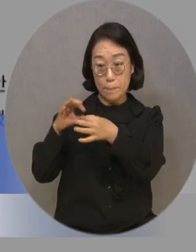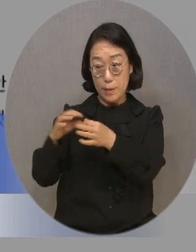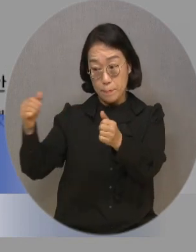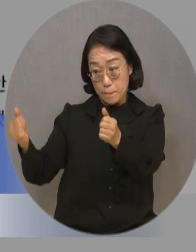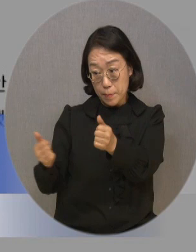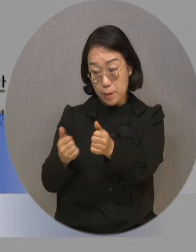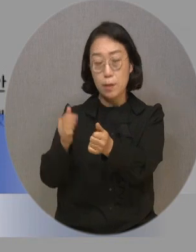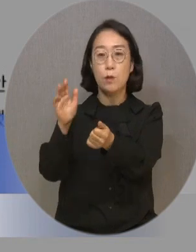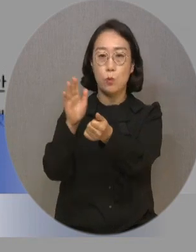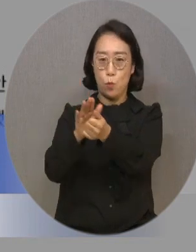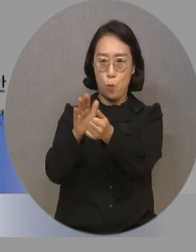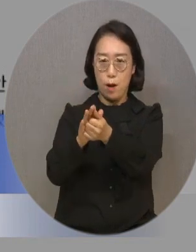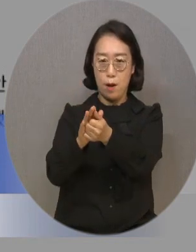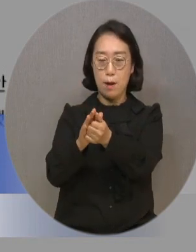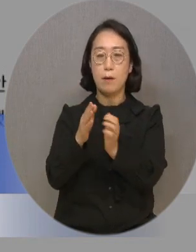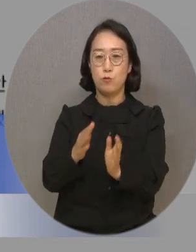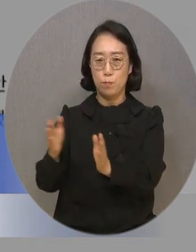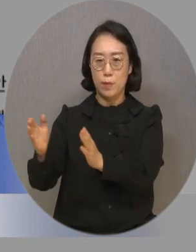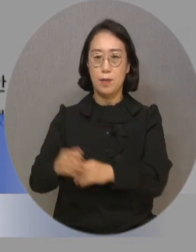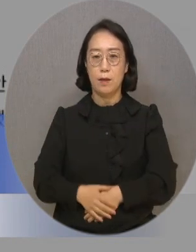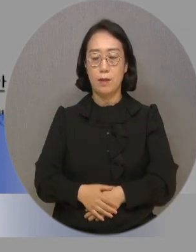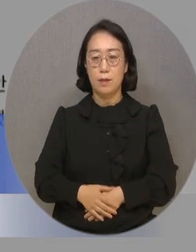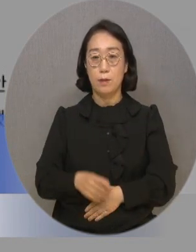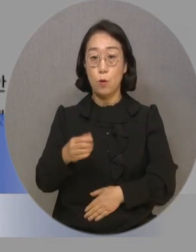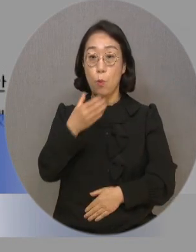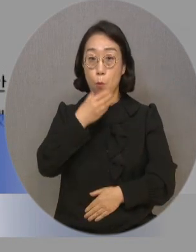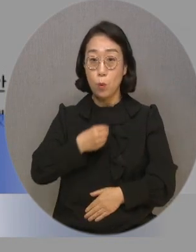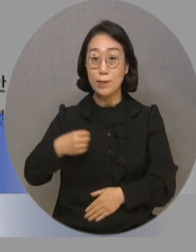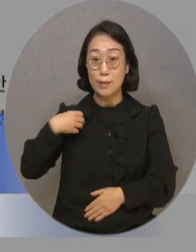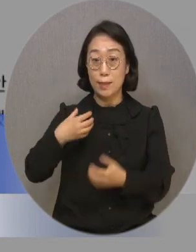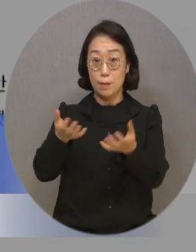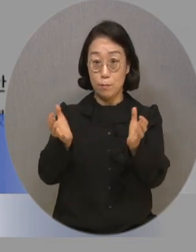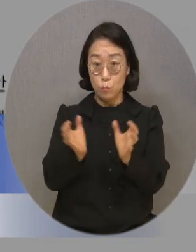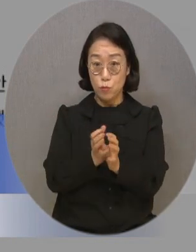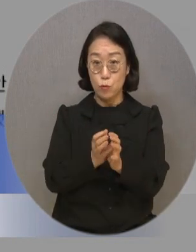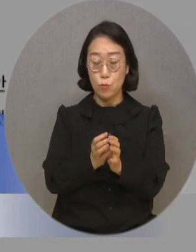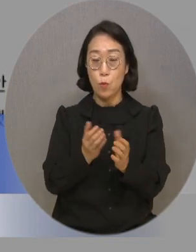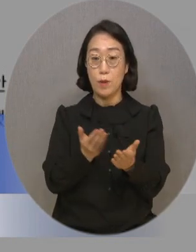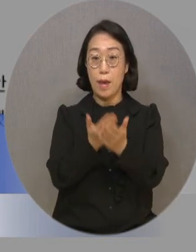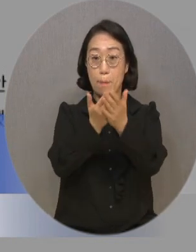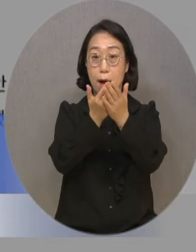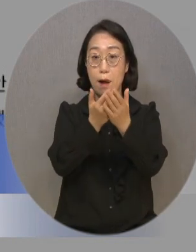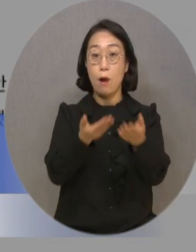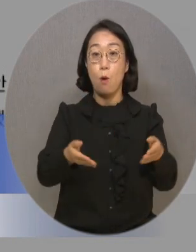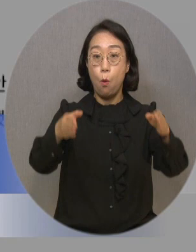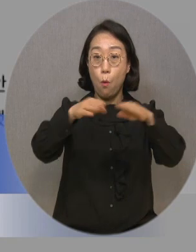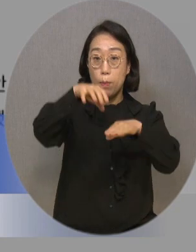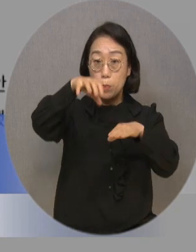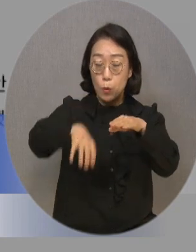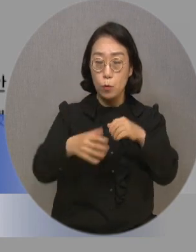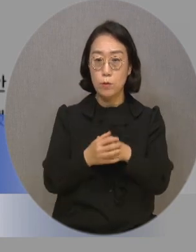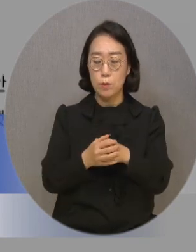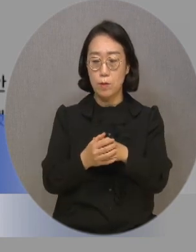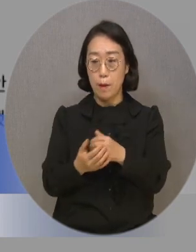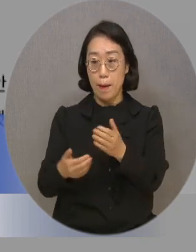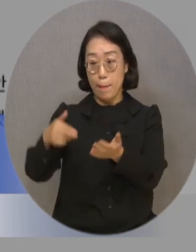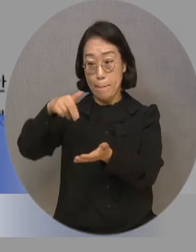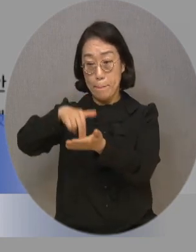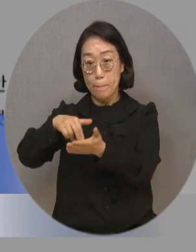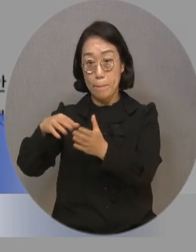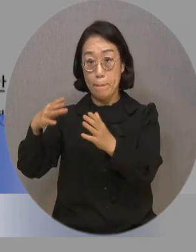배치하는 등의 지원을 하게 됩니다. 한편 복지부와 한국장애인개발원은 지역사회 자립을 완료한